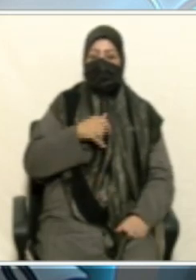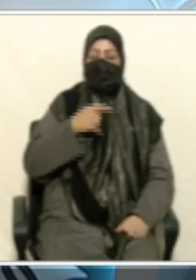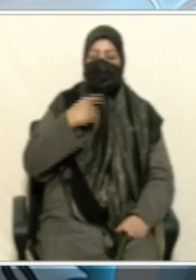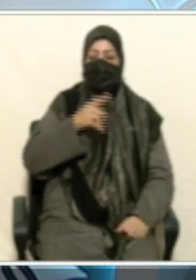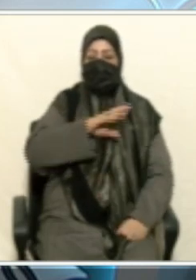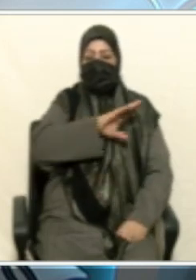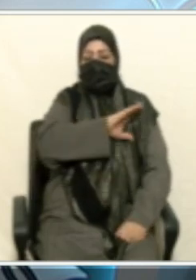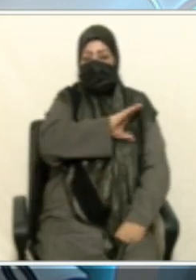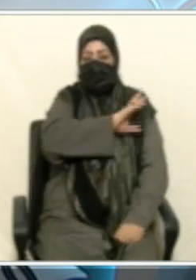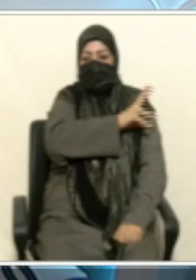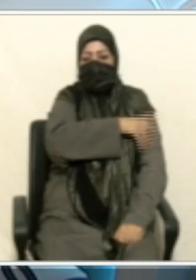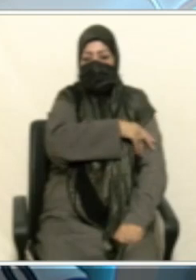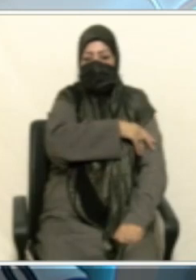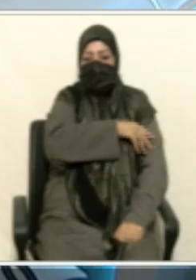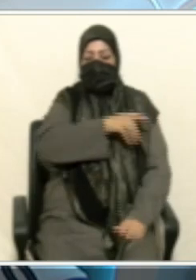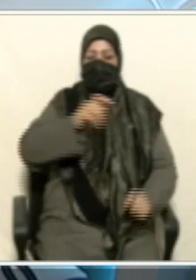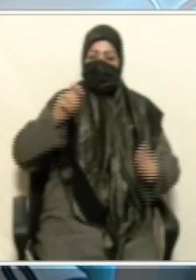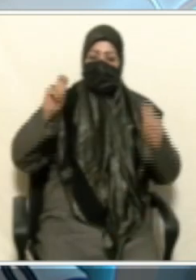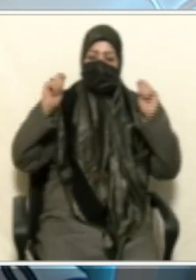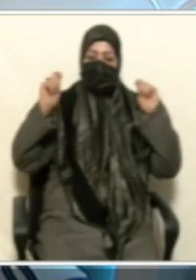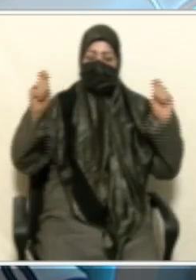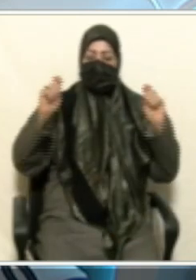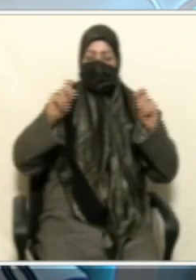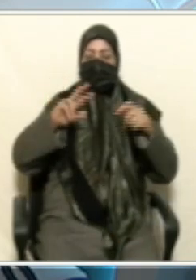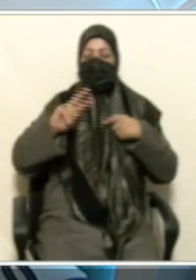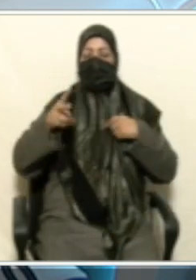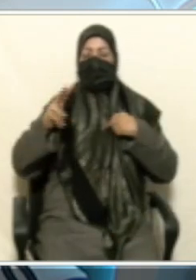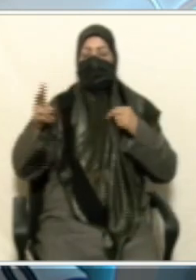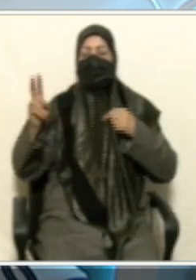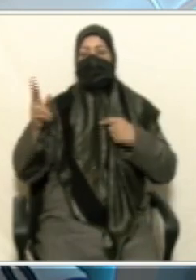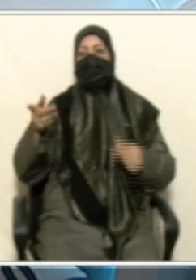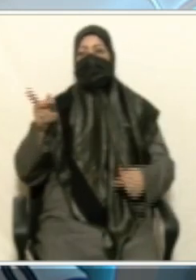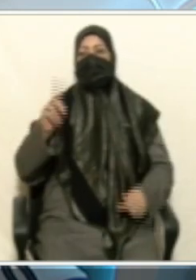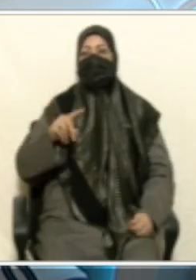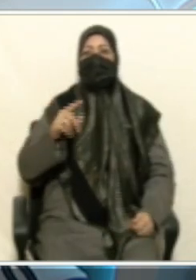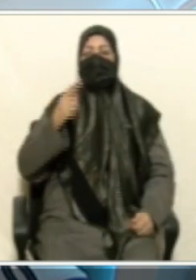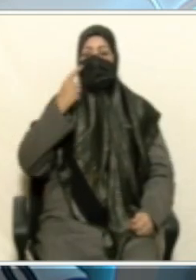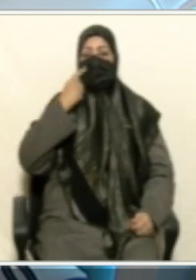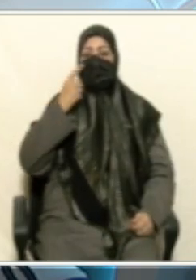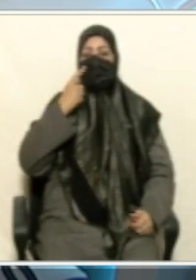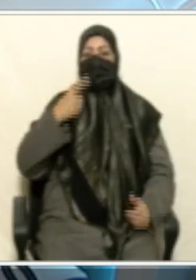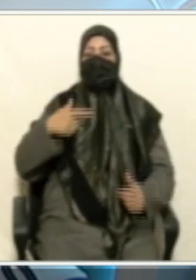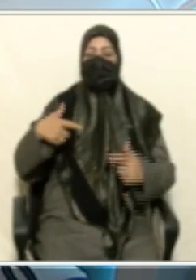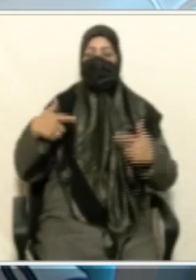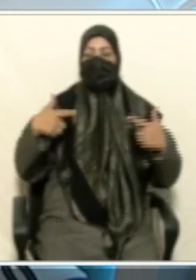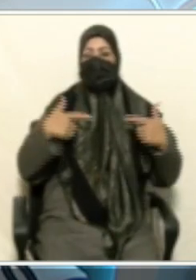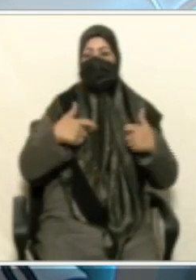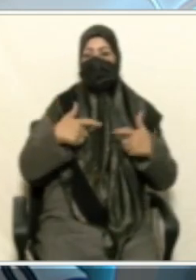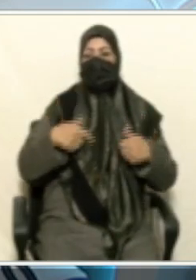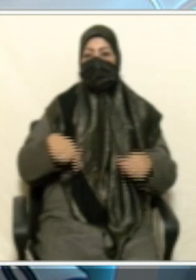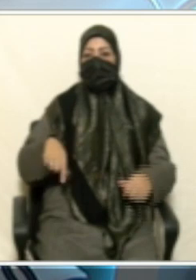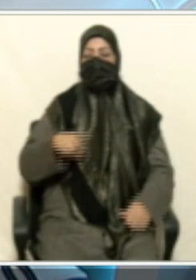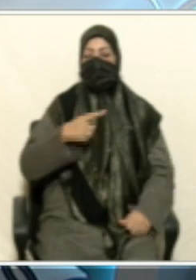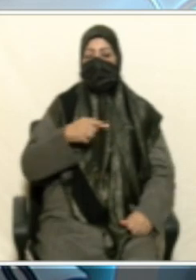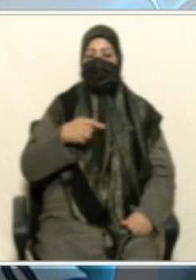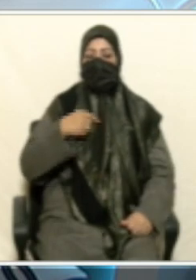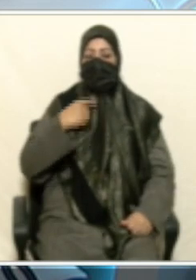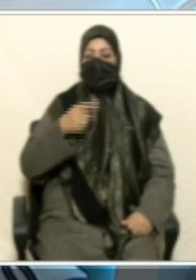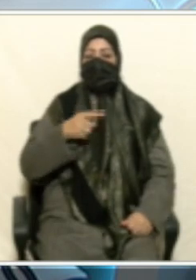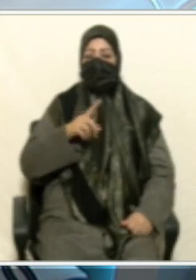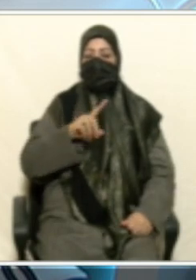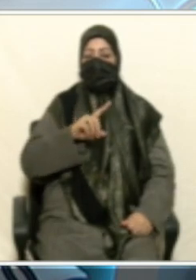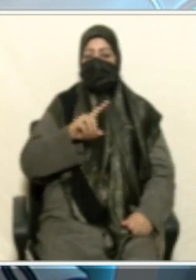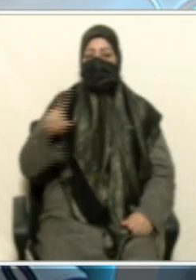بالمظاهرات وبالضرب السفن الصهيوني. فبعض الناس يقولوا لا هذا تبعي الحوت تبع ايران.